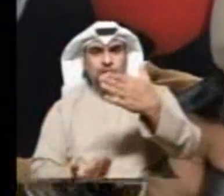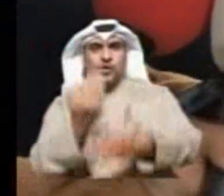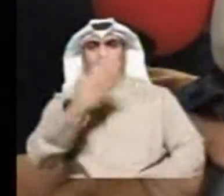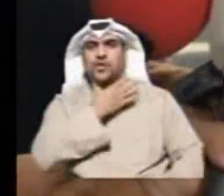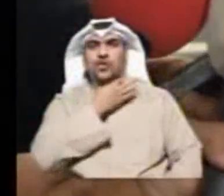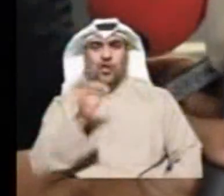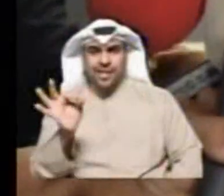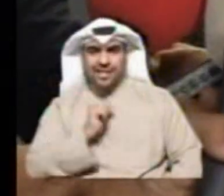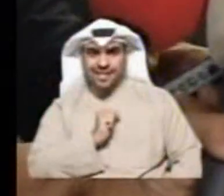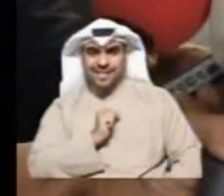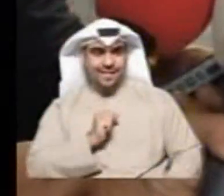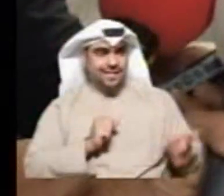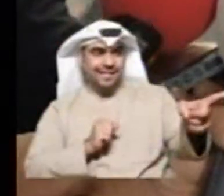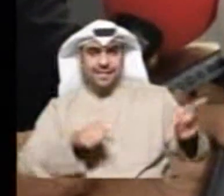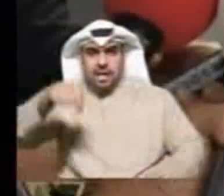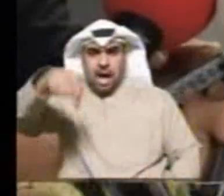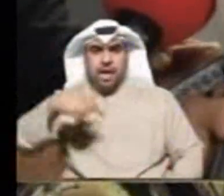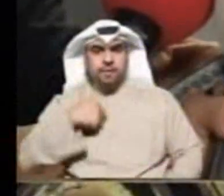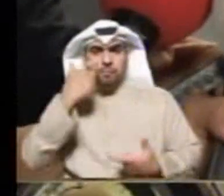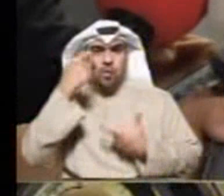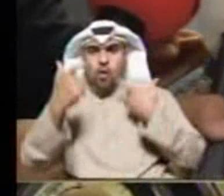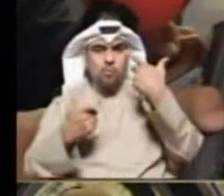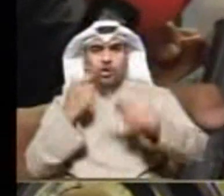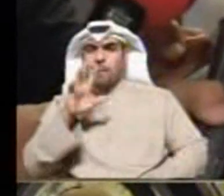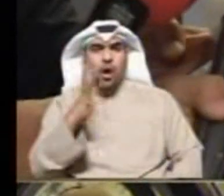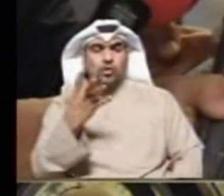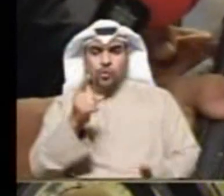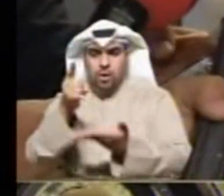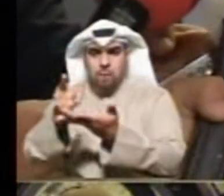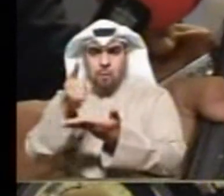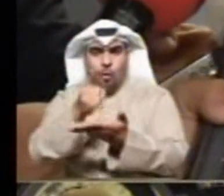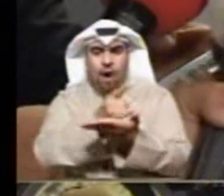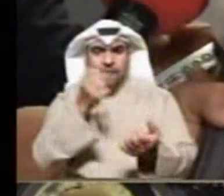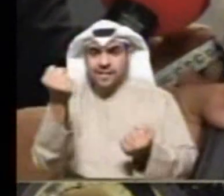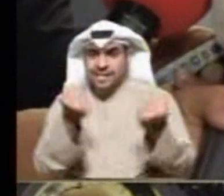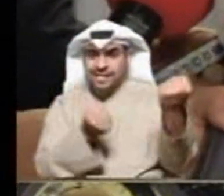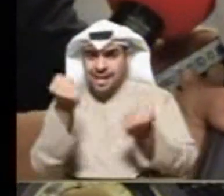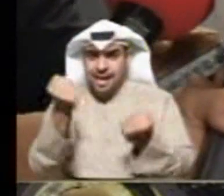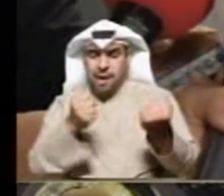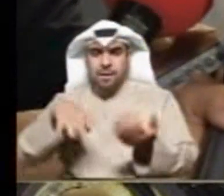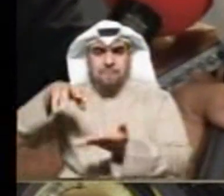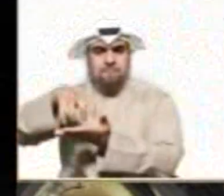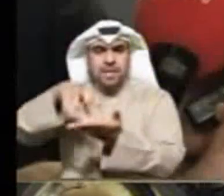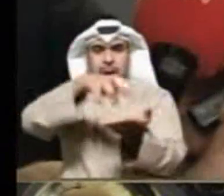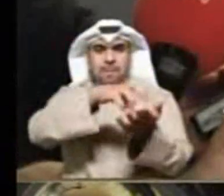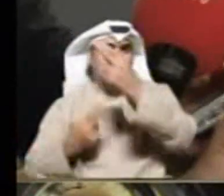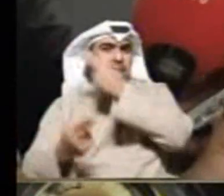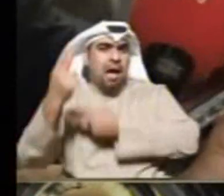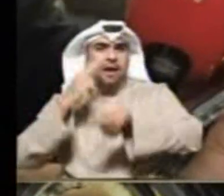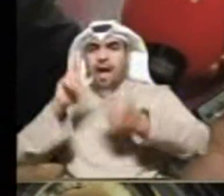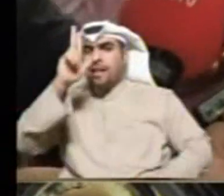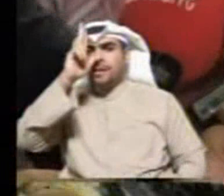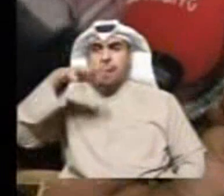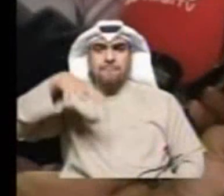منشآت مثل مواقف السيارات، عندنا سكن العزاب، ندير أيضا أماكن تاريخية مثل ساحة الصفات. إحنا